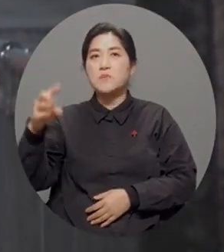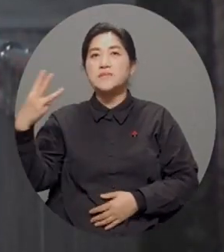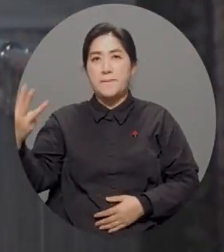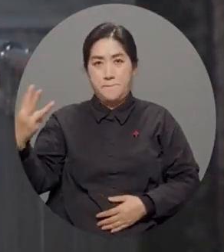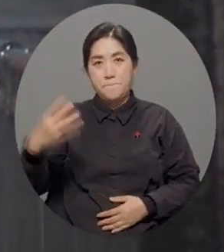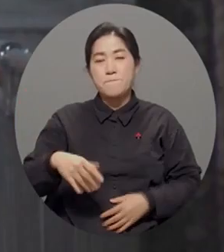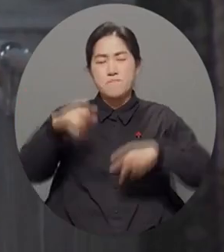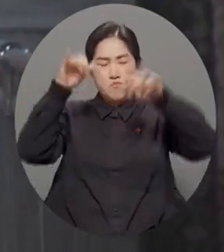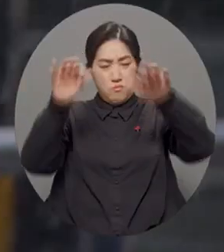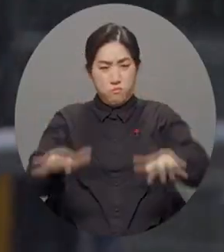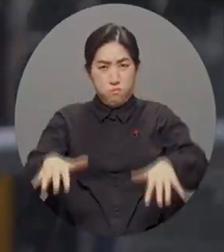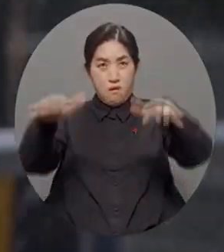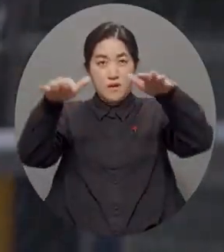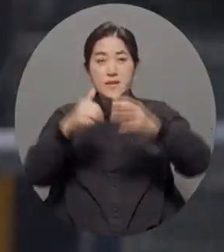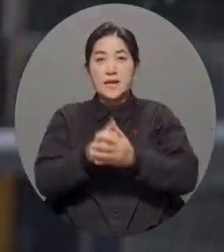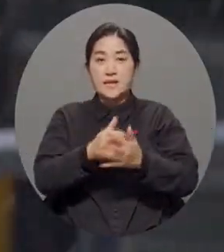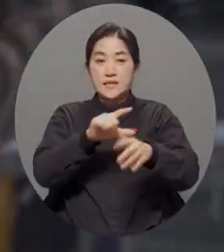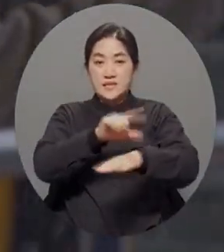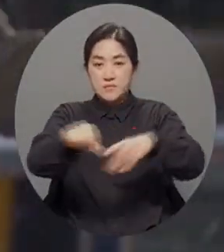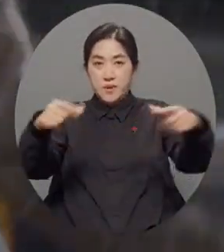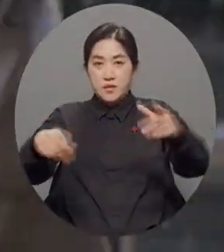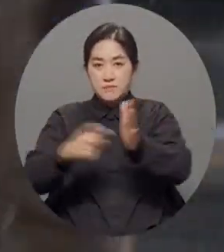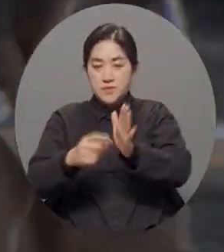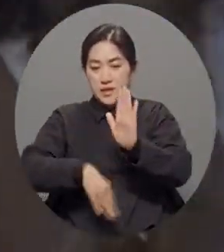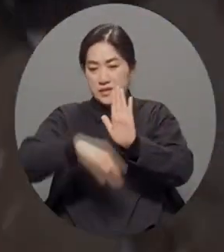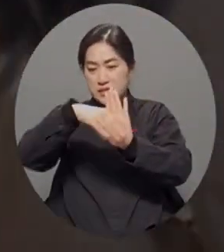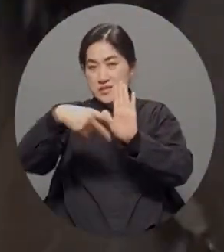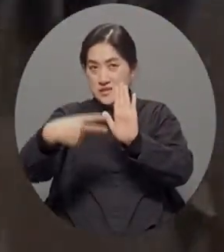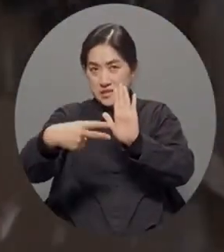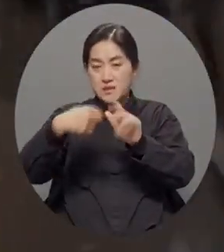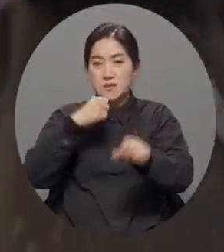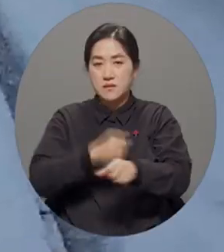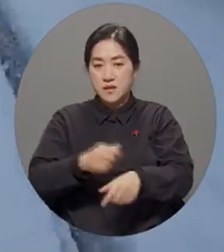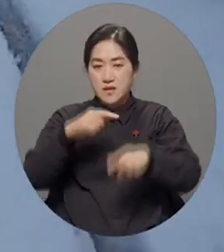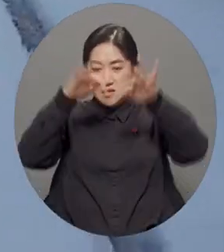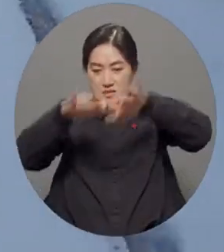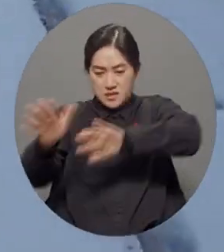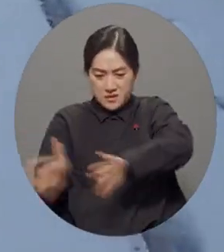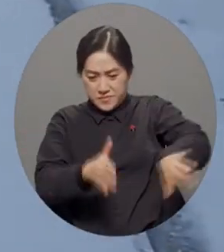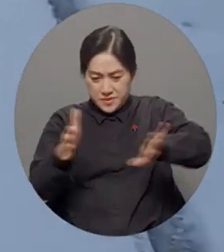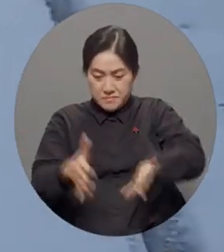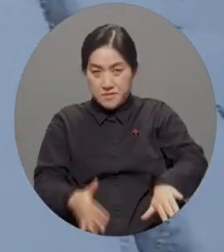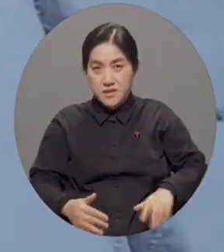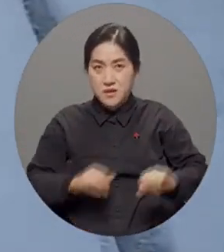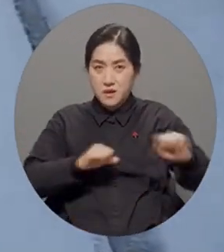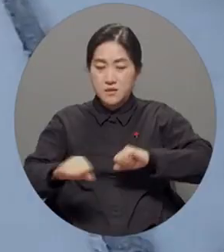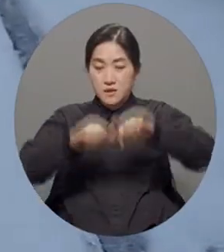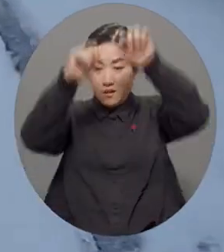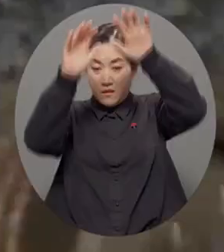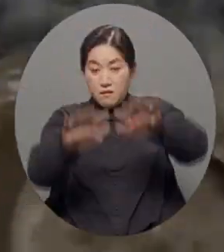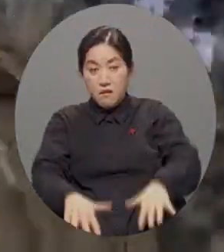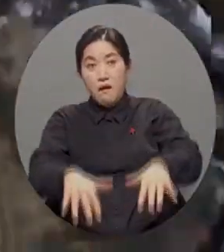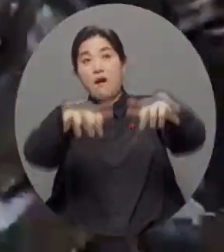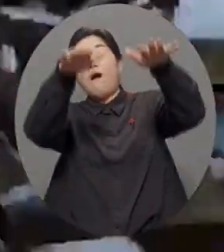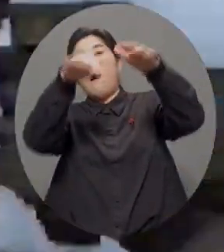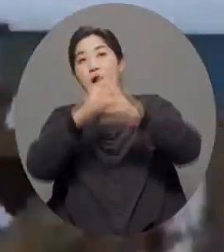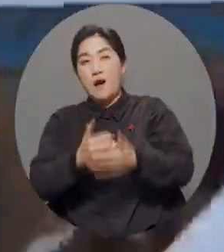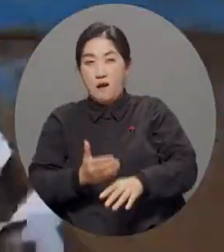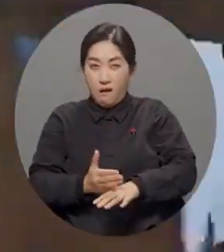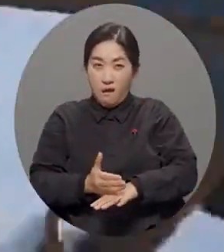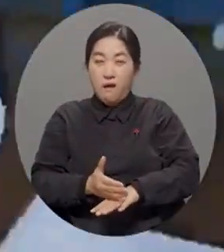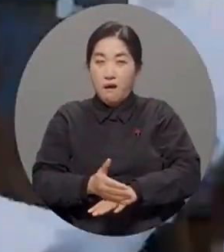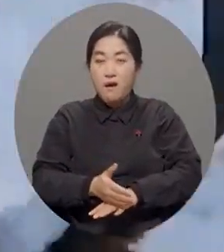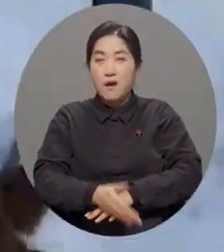기록했습니다. 지자체들도 비상 2단계를 가동하고 제설 작업에 나서봤지만 쌓인 눈이 너무 많아 더디기만